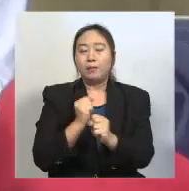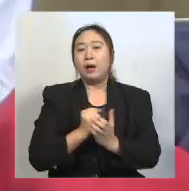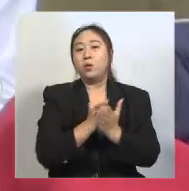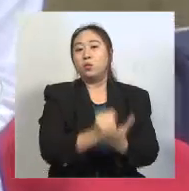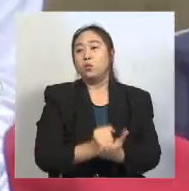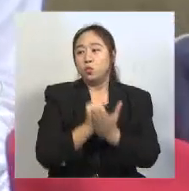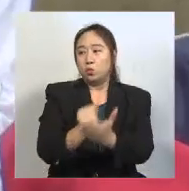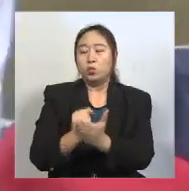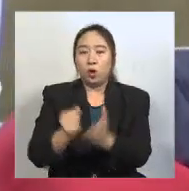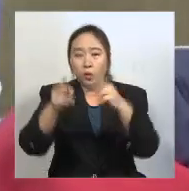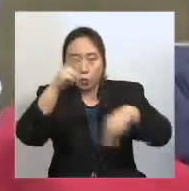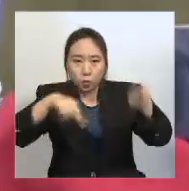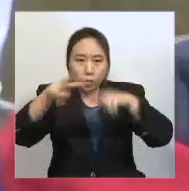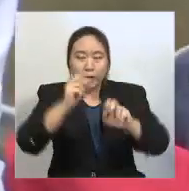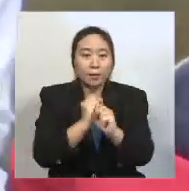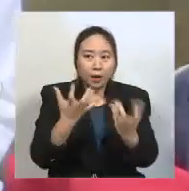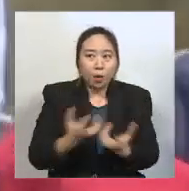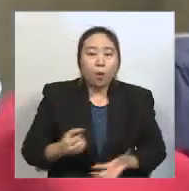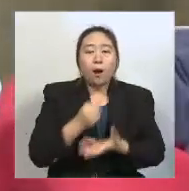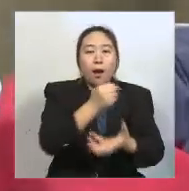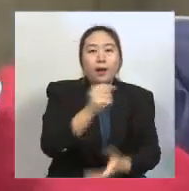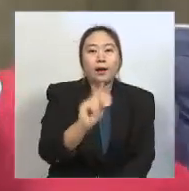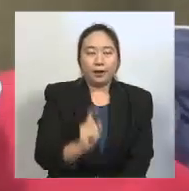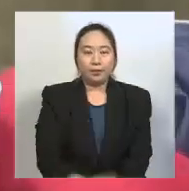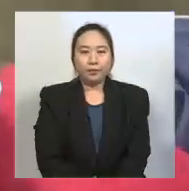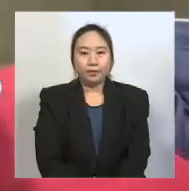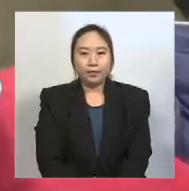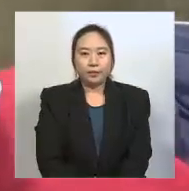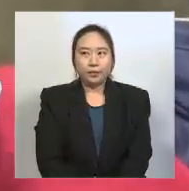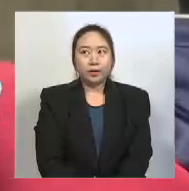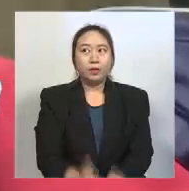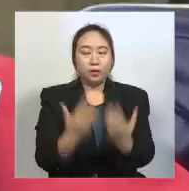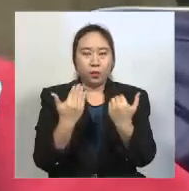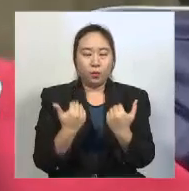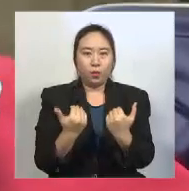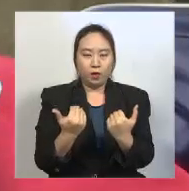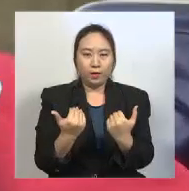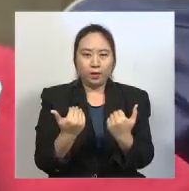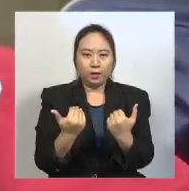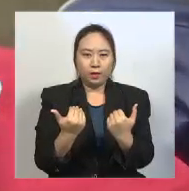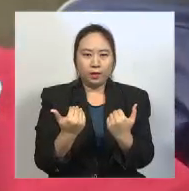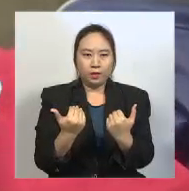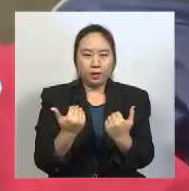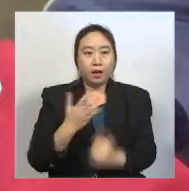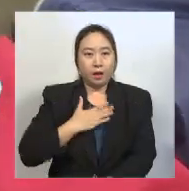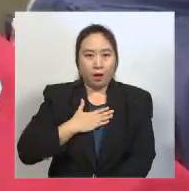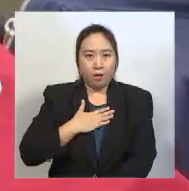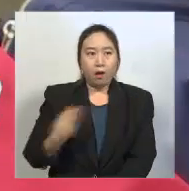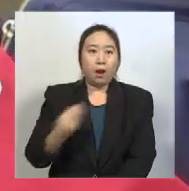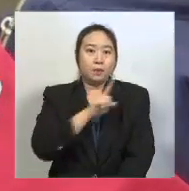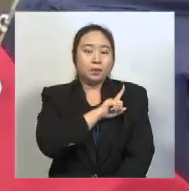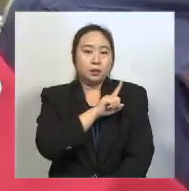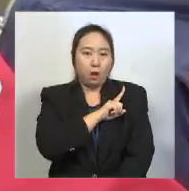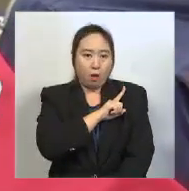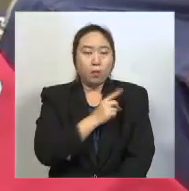ราดูแลยังไงบ้างแล้วก็มอบอะไรบ้างค่ะ สำหรับภารกิจวันนี้ในเบื้องต้นเราได้รับมอบหมายให้มา